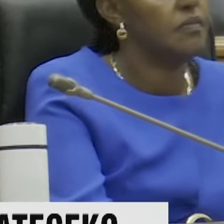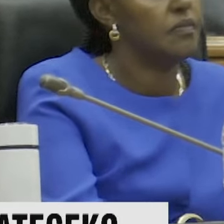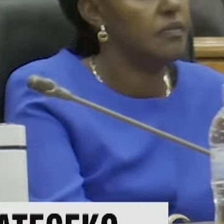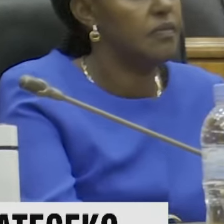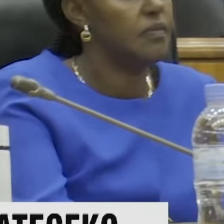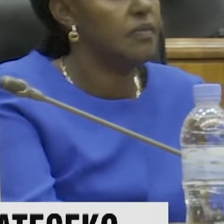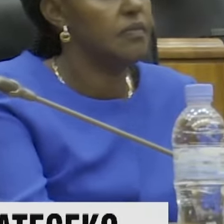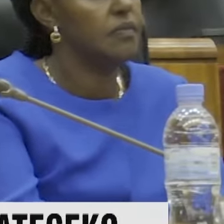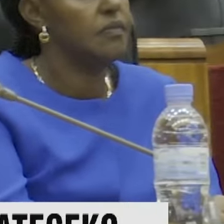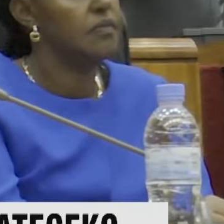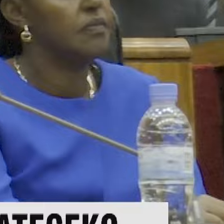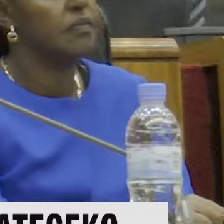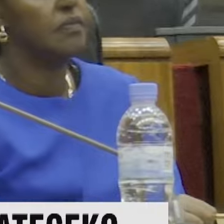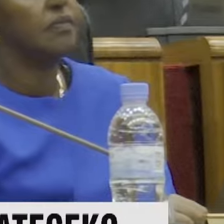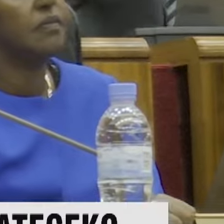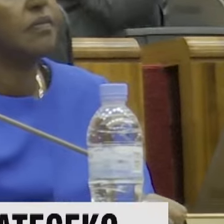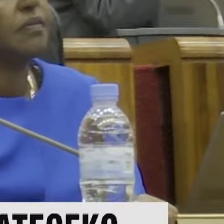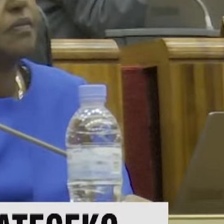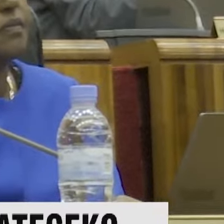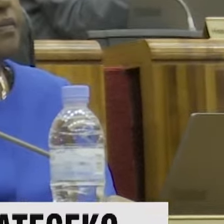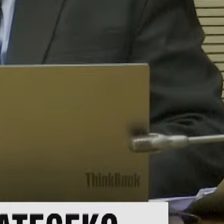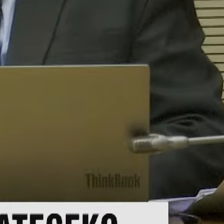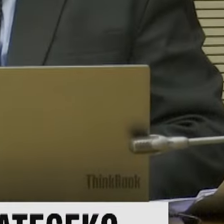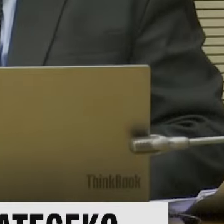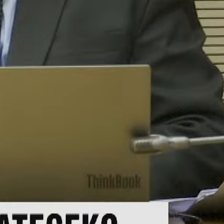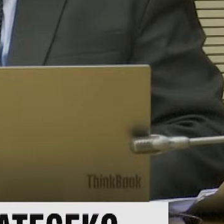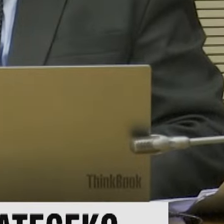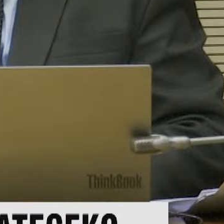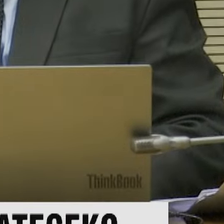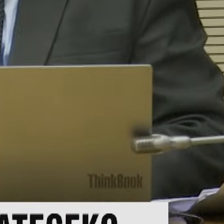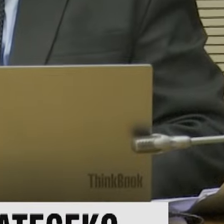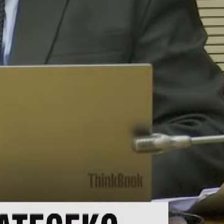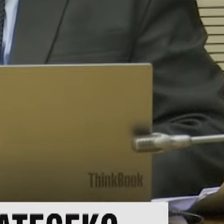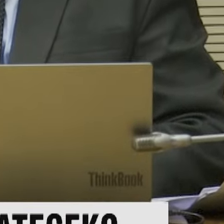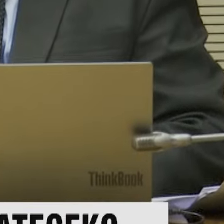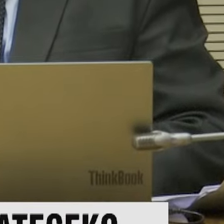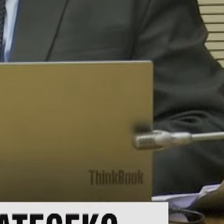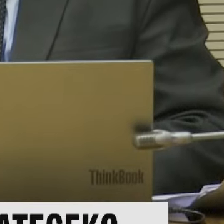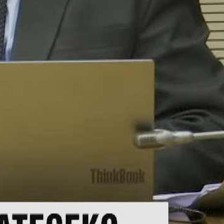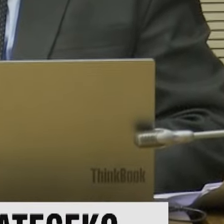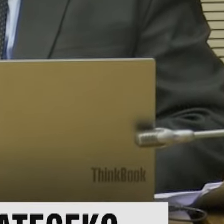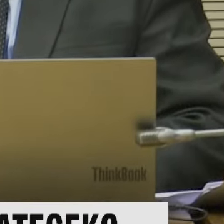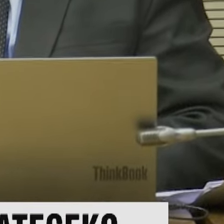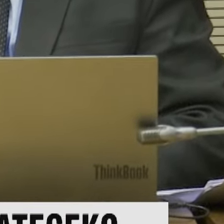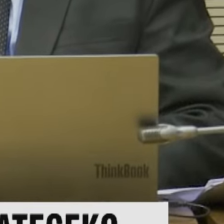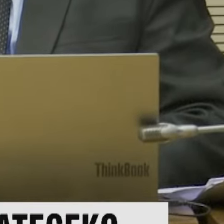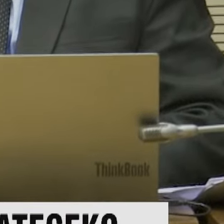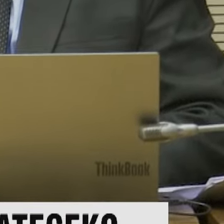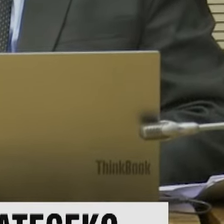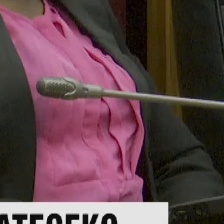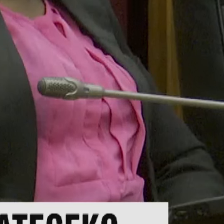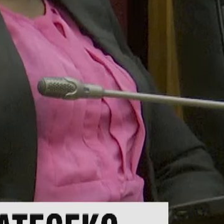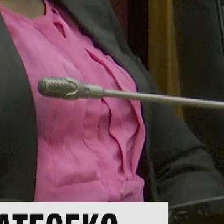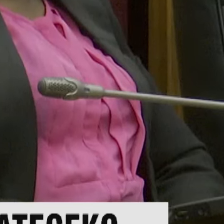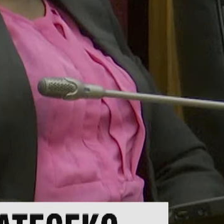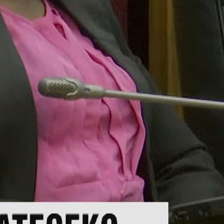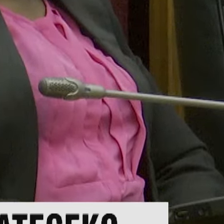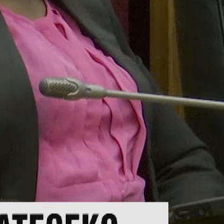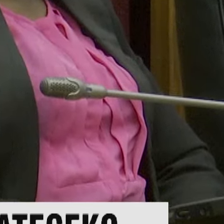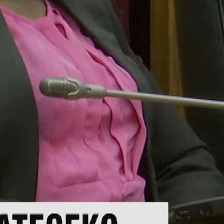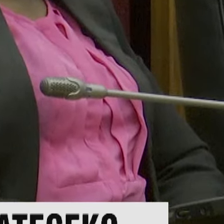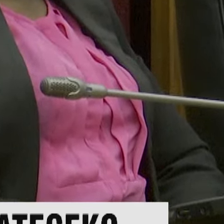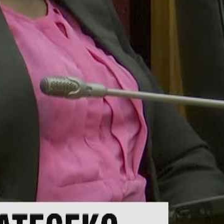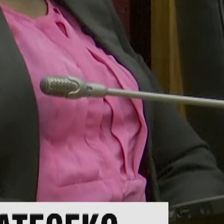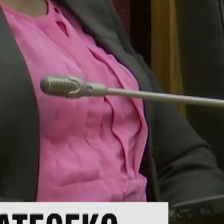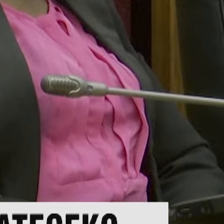mu gihugu kandi bikoresha abanyarwanda bose hamwe bari ku kigero cya 41%. Itegeko ryerekeye